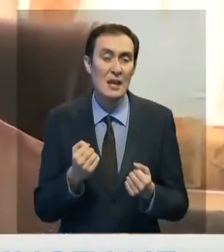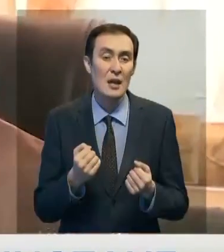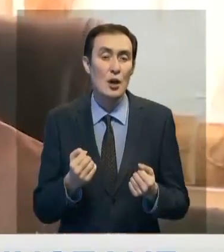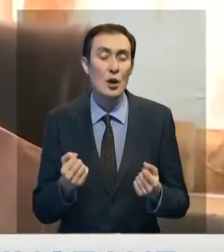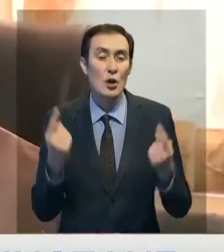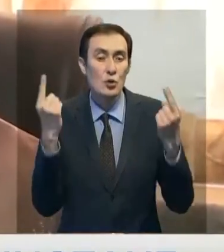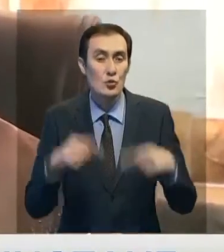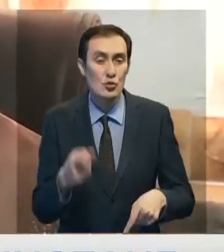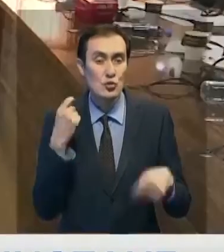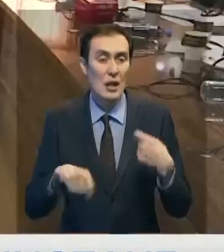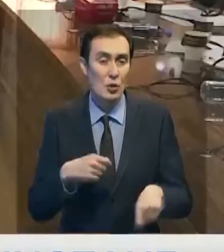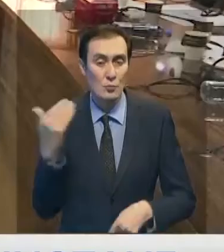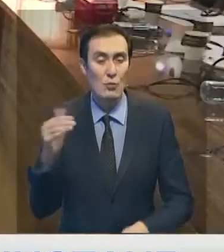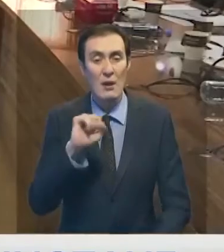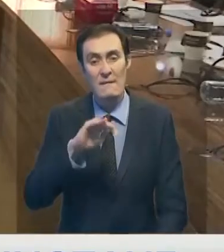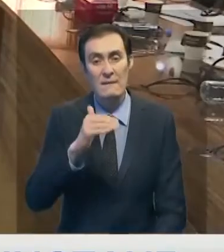спасти экономику.